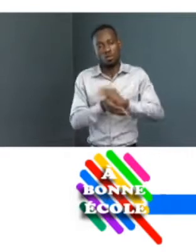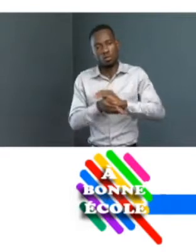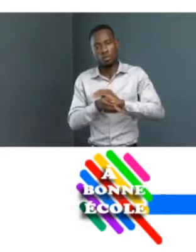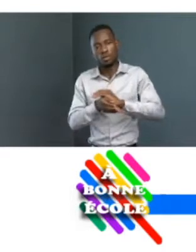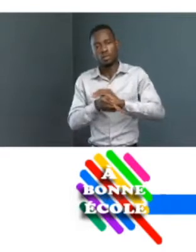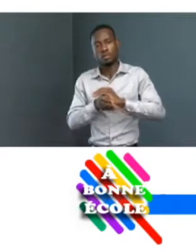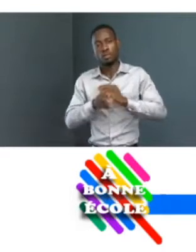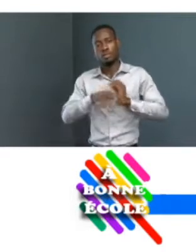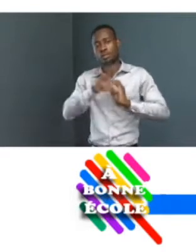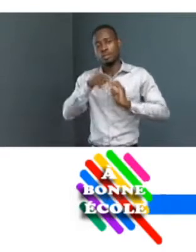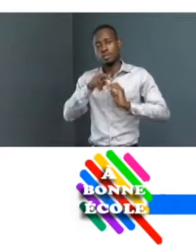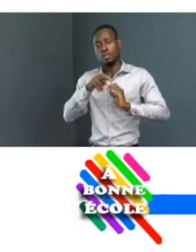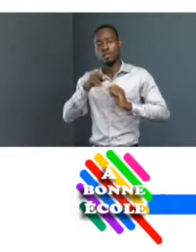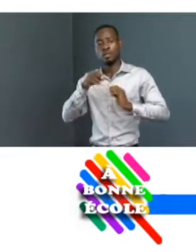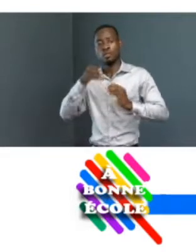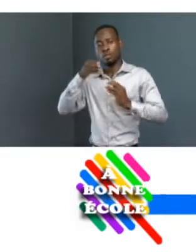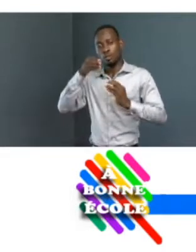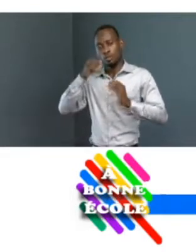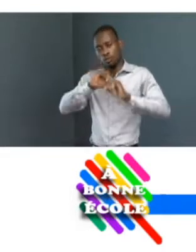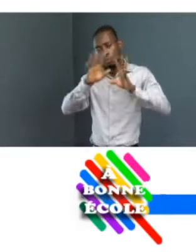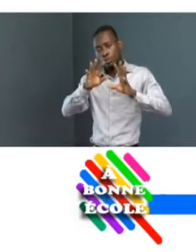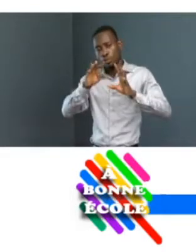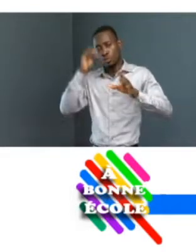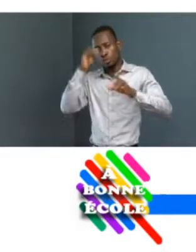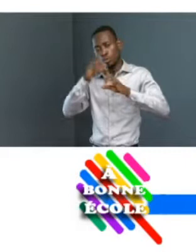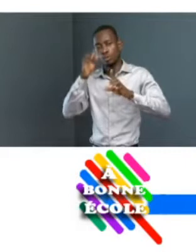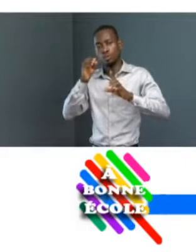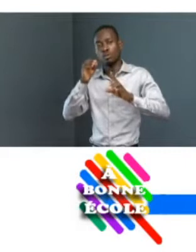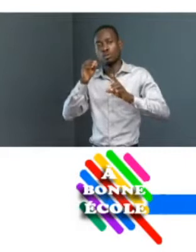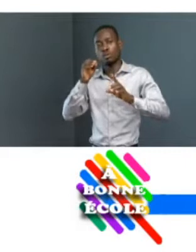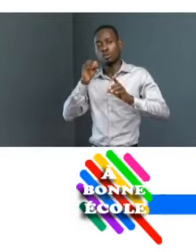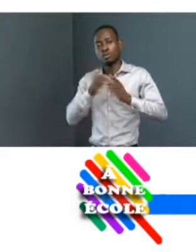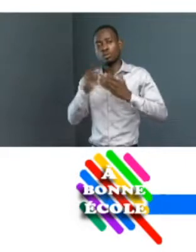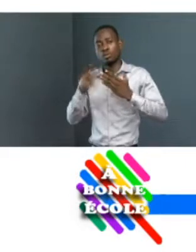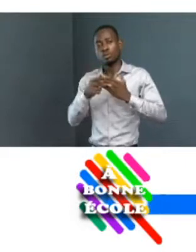de l'objet au fond de l'œil sur la rétine.